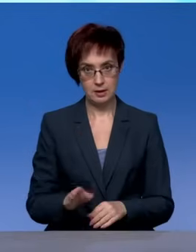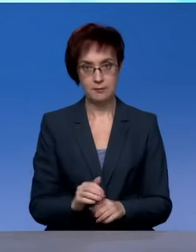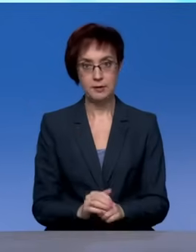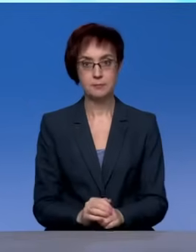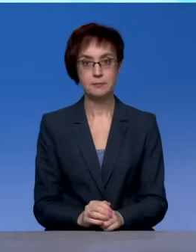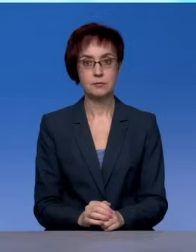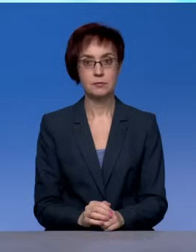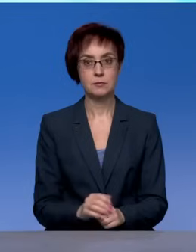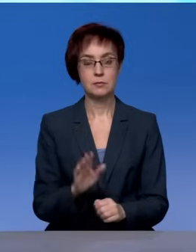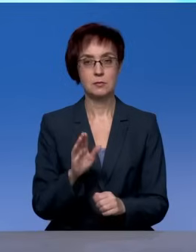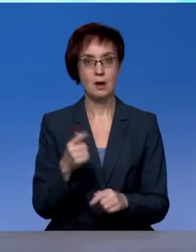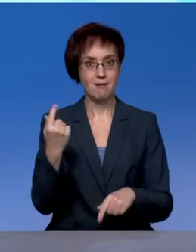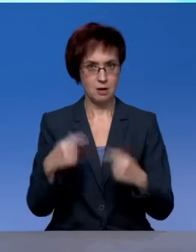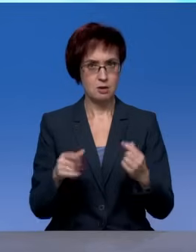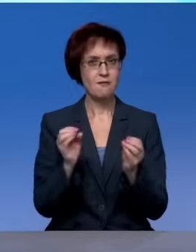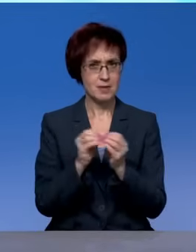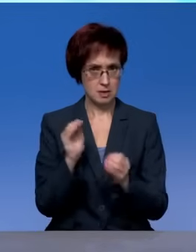почти в 10 тысяч, да, я правильно понимаю?